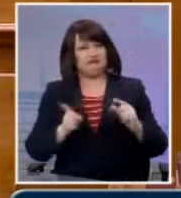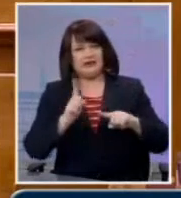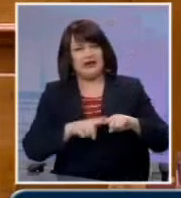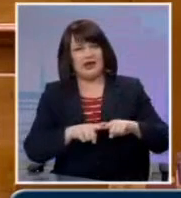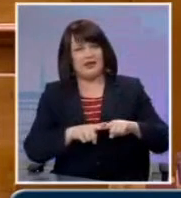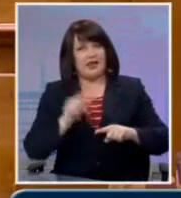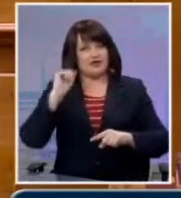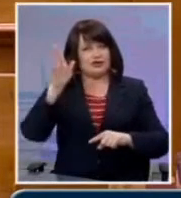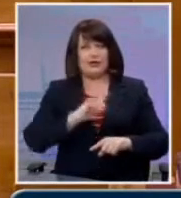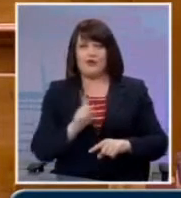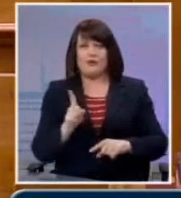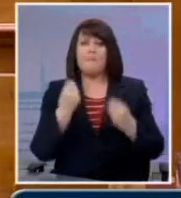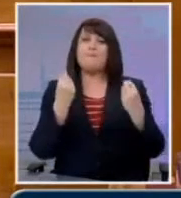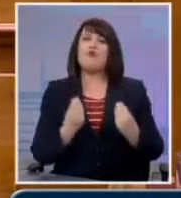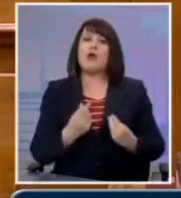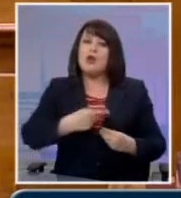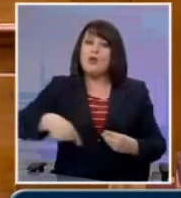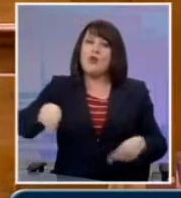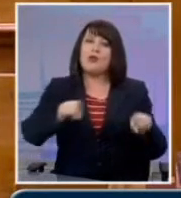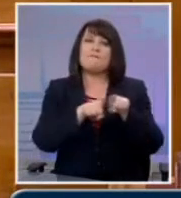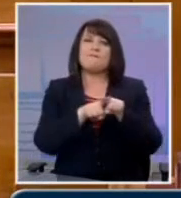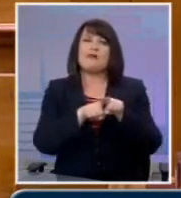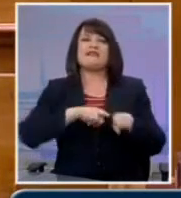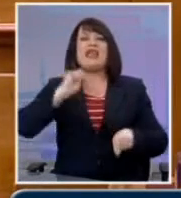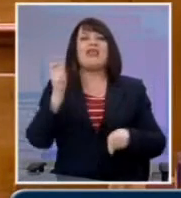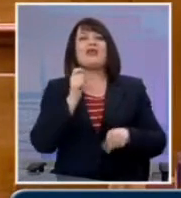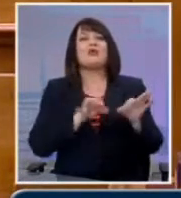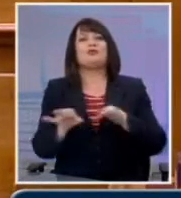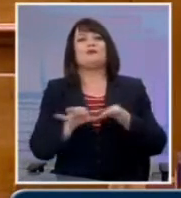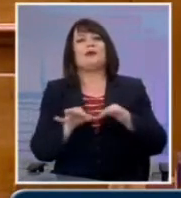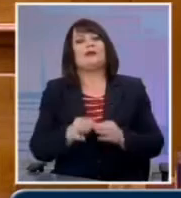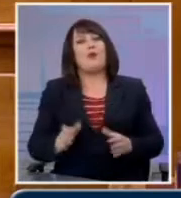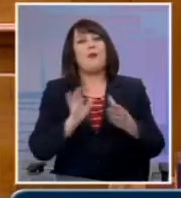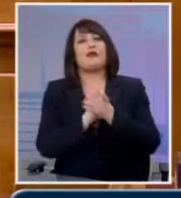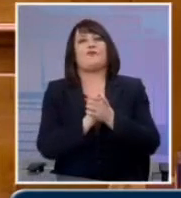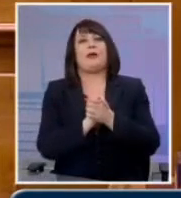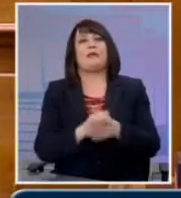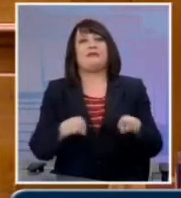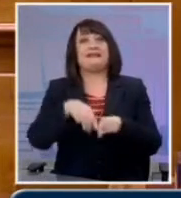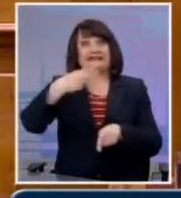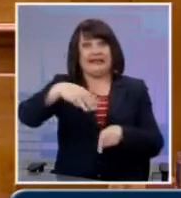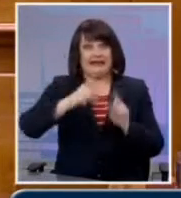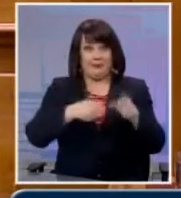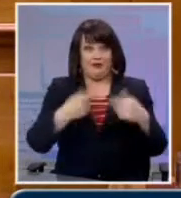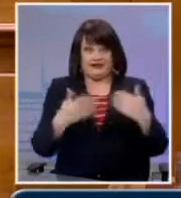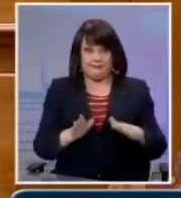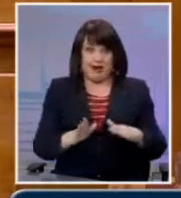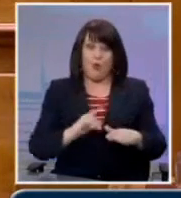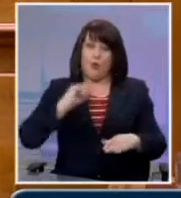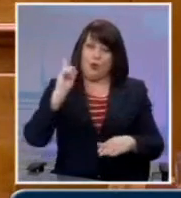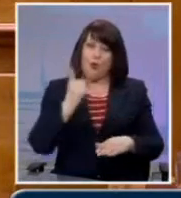καλύτερο να συμπλέψουμε όλοι μαζί σε μια εθνική γραμμή και μετά την απόφαση της Τρίτης να παλέψουμε όλοι